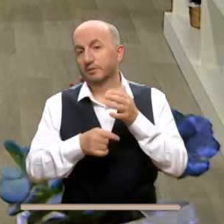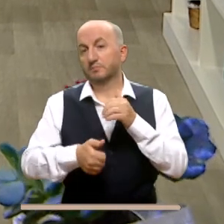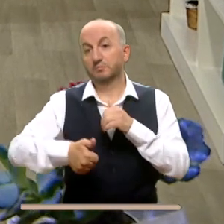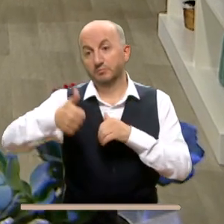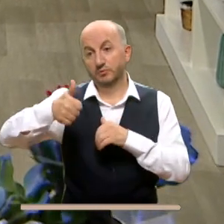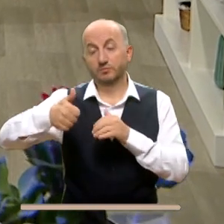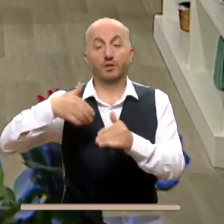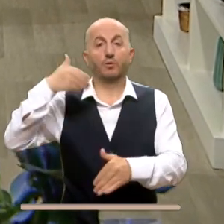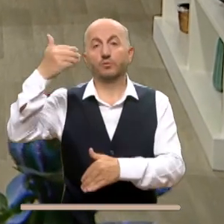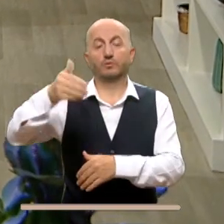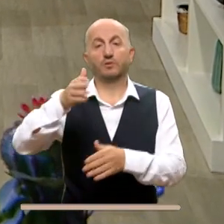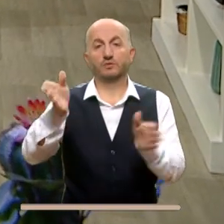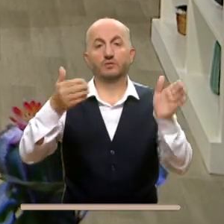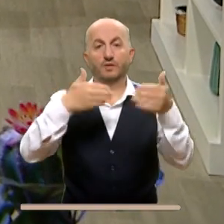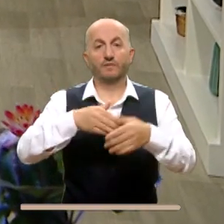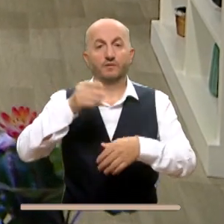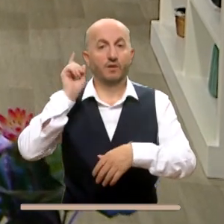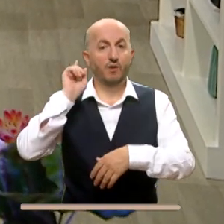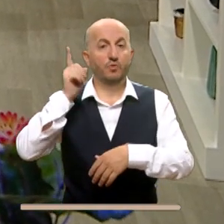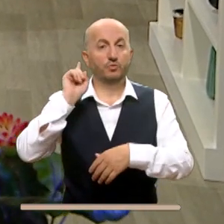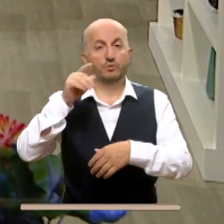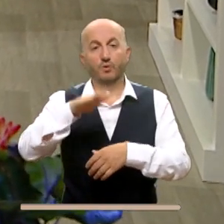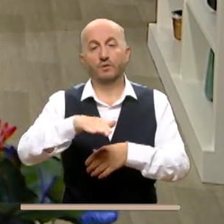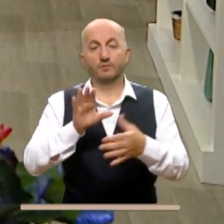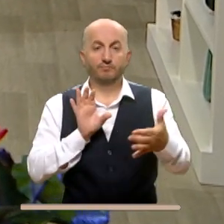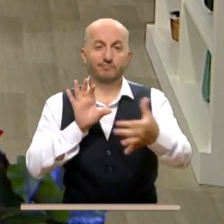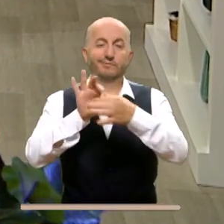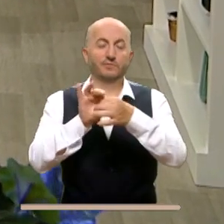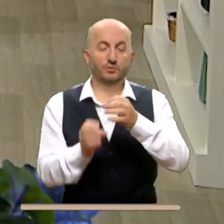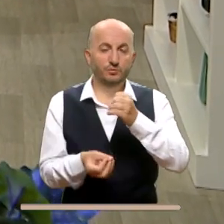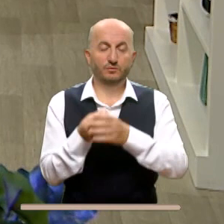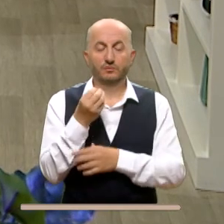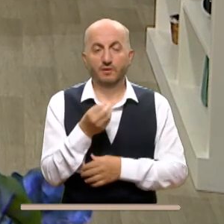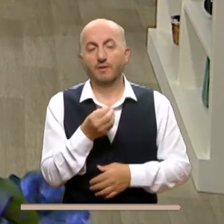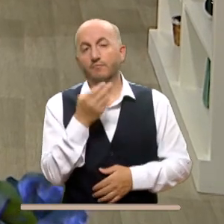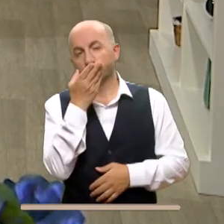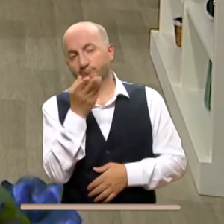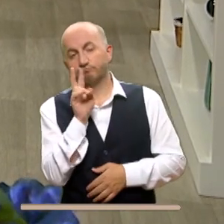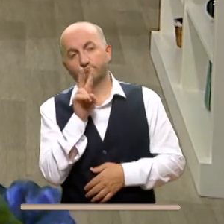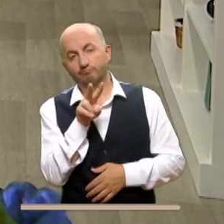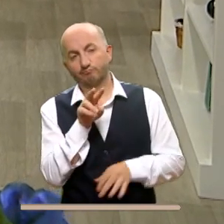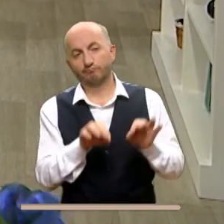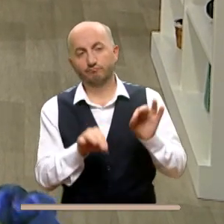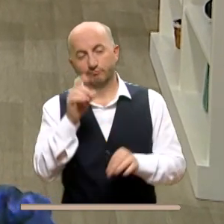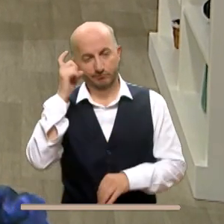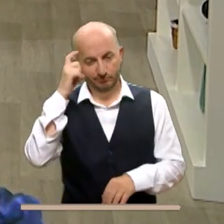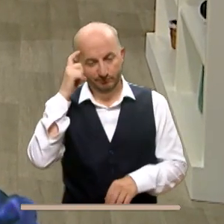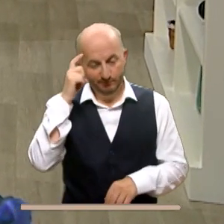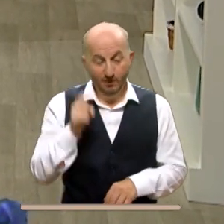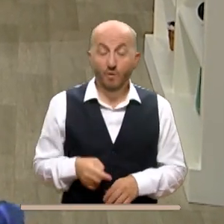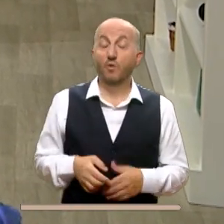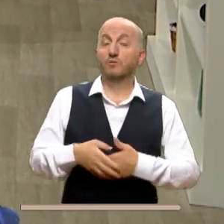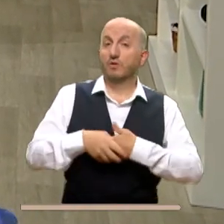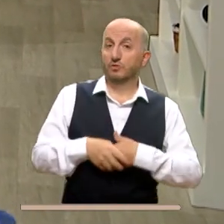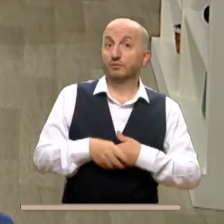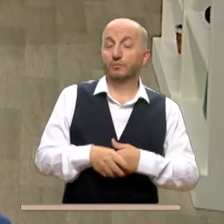öte sınıfta birebir hoca talebi ilişkisi kurabiliyorsunuz. Öğrencilerimizi daha tabii halleriyle tanıyabiliyorsunuz. O tanışıklığı